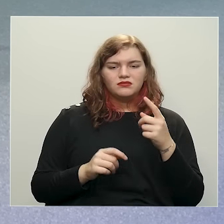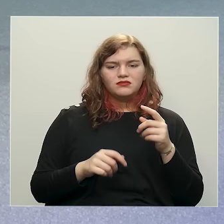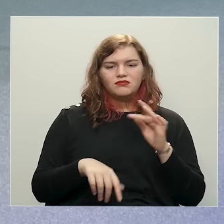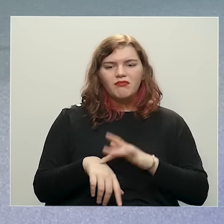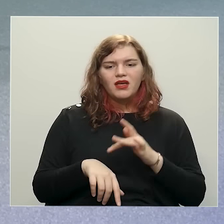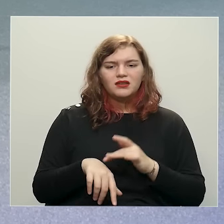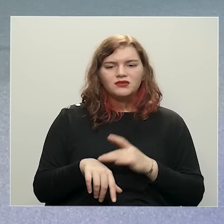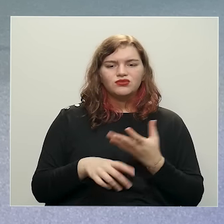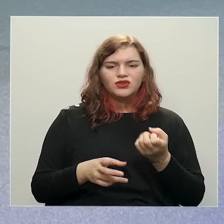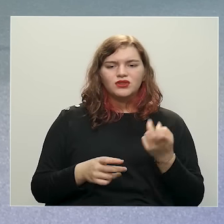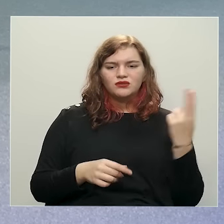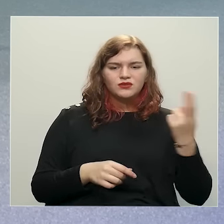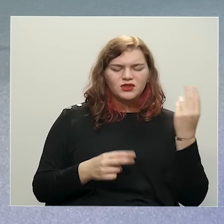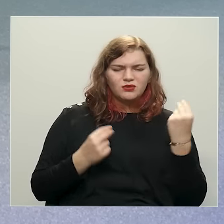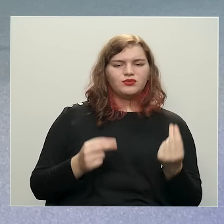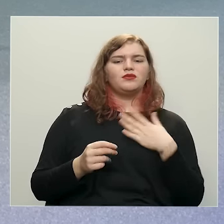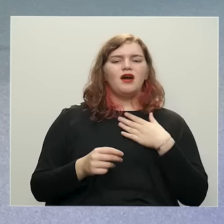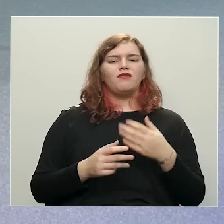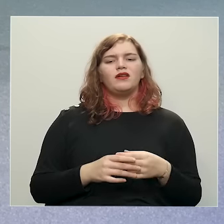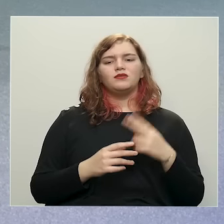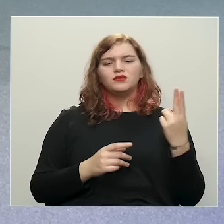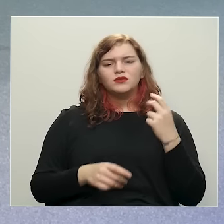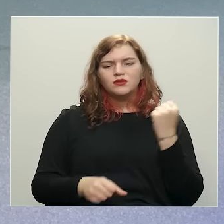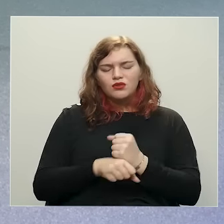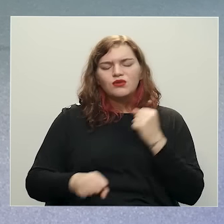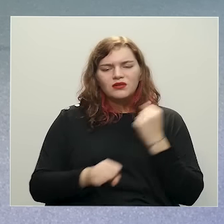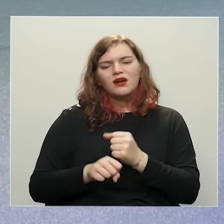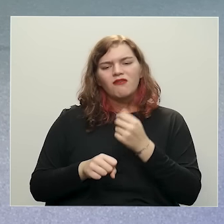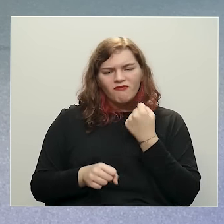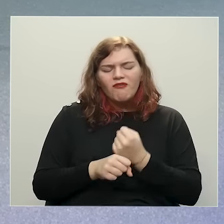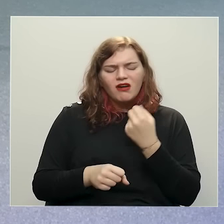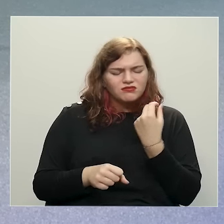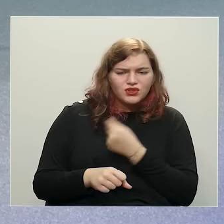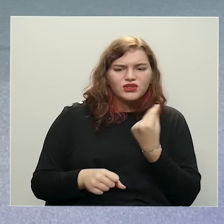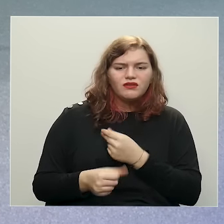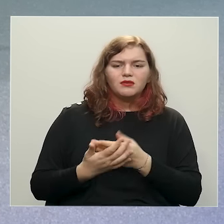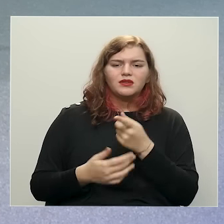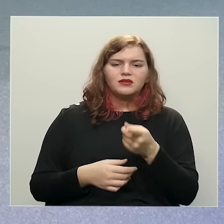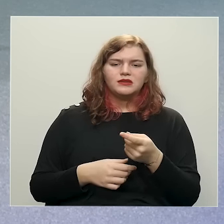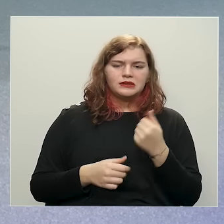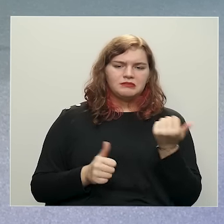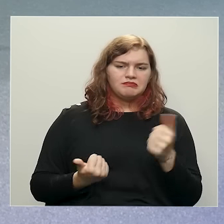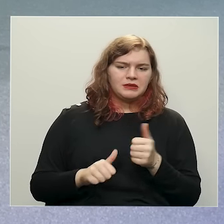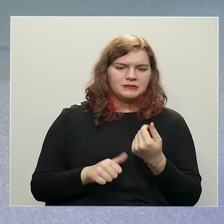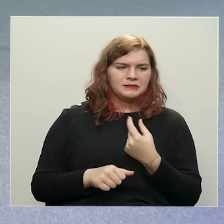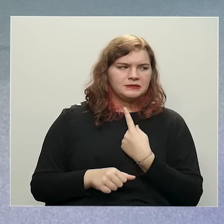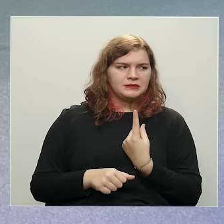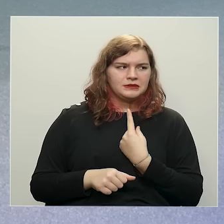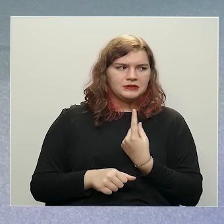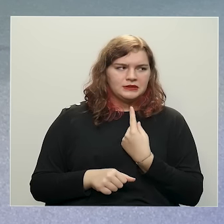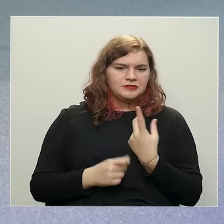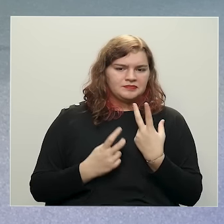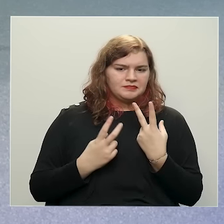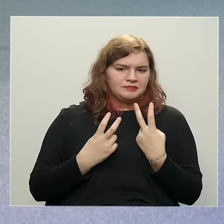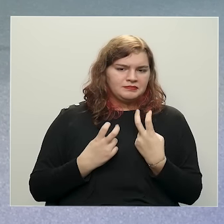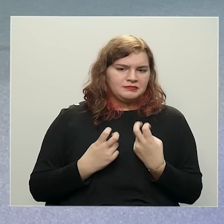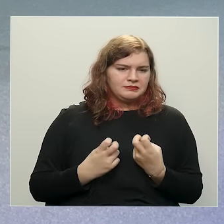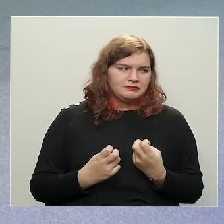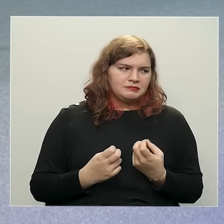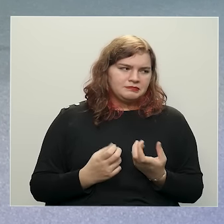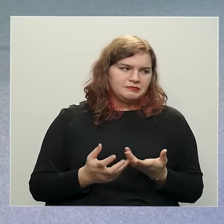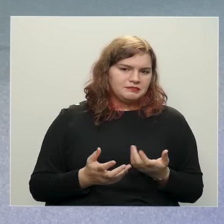noi. Dumnezeu va lucra. De nu te aștepți tu, nu? Baptistul din mine, trebuie să recunoști așa, spun,